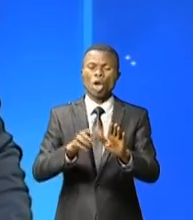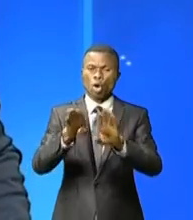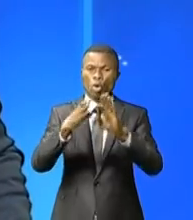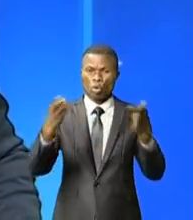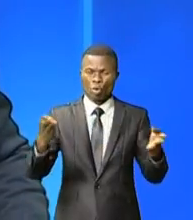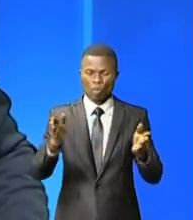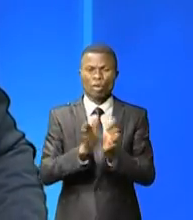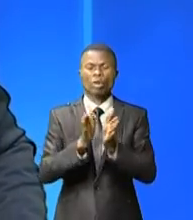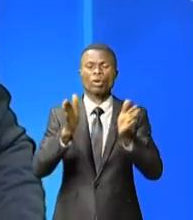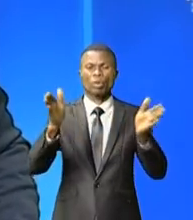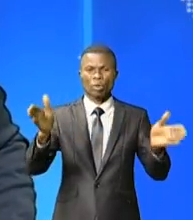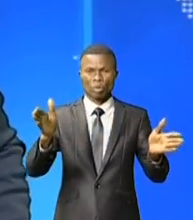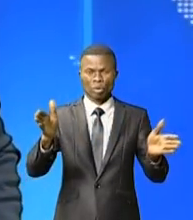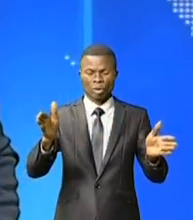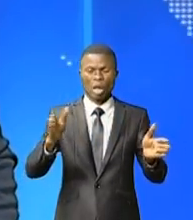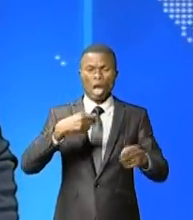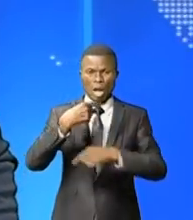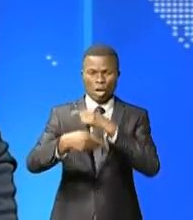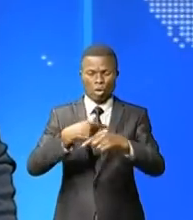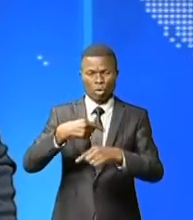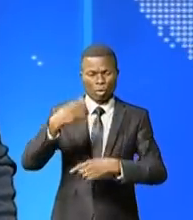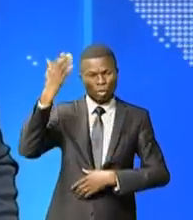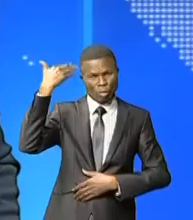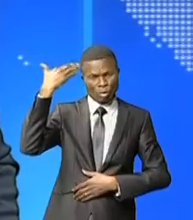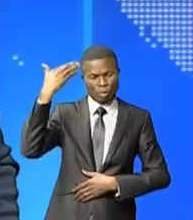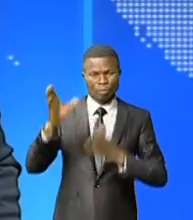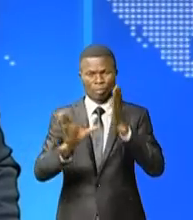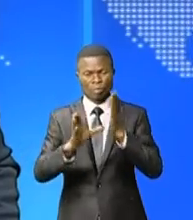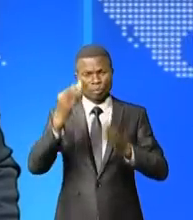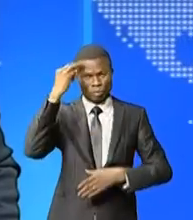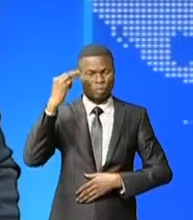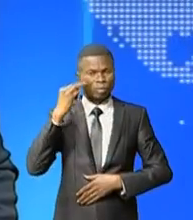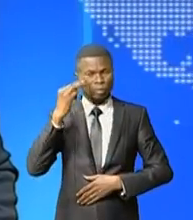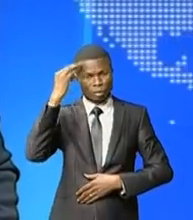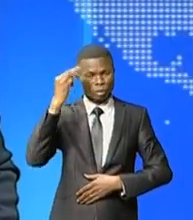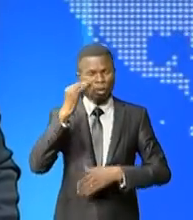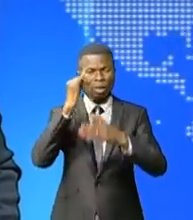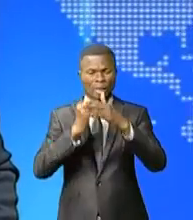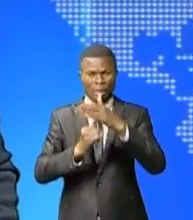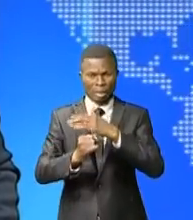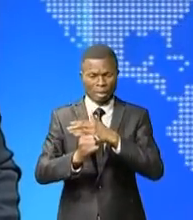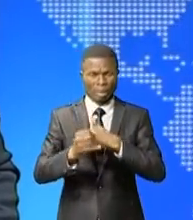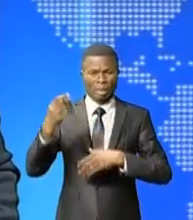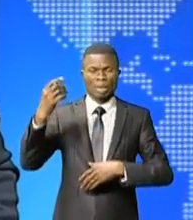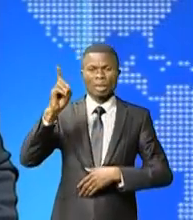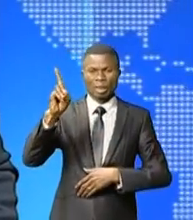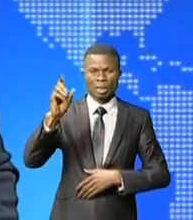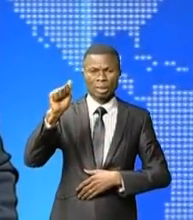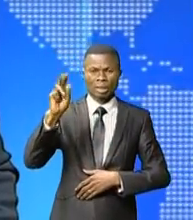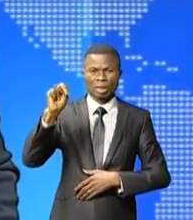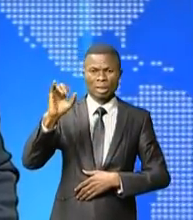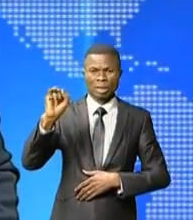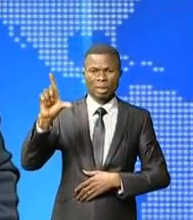l'ouverture officielle dont le coup d'envoi a été donné par le vice-premier ministre, ministre de l'Intérieur, Daniel Asselo